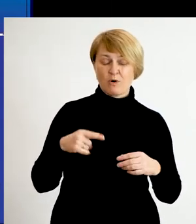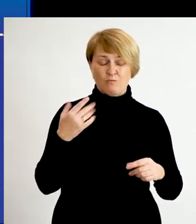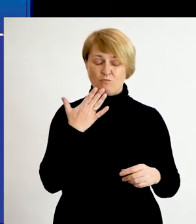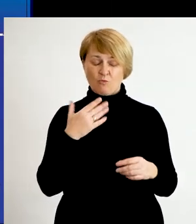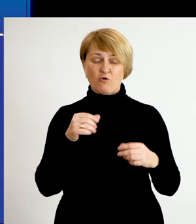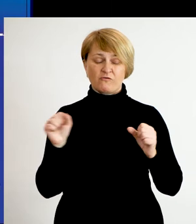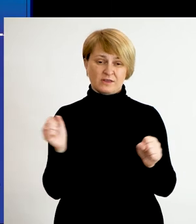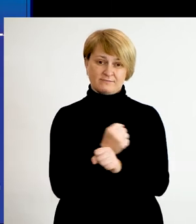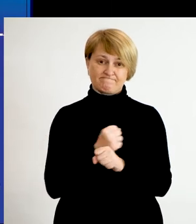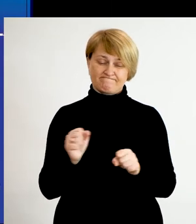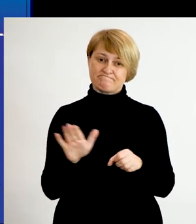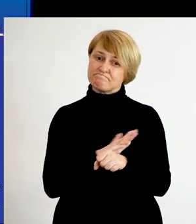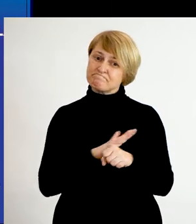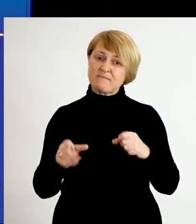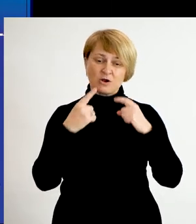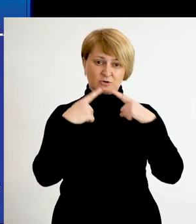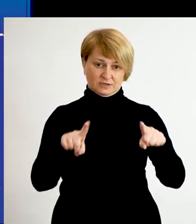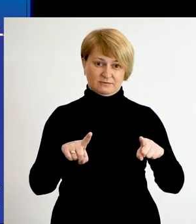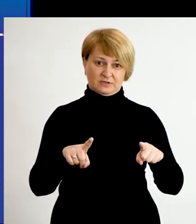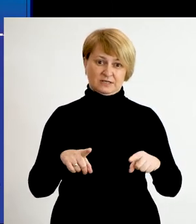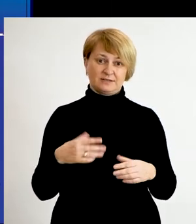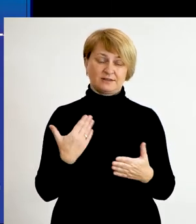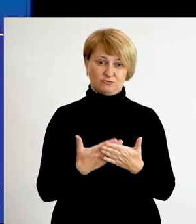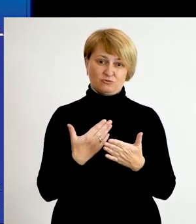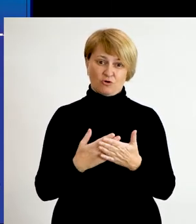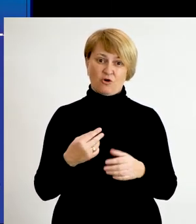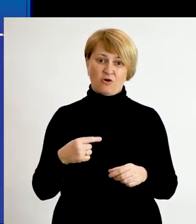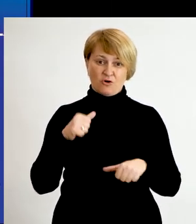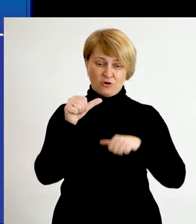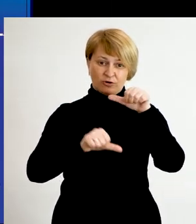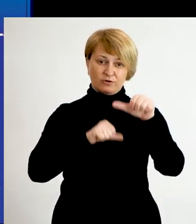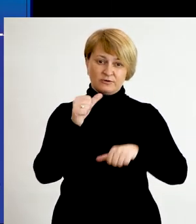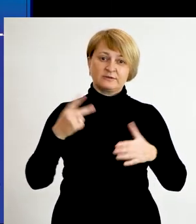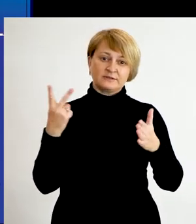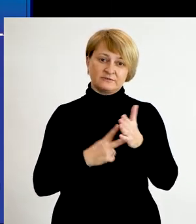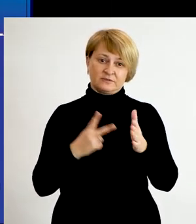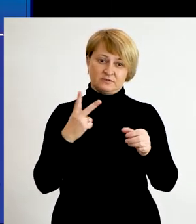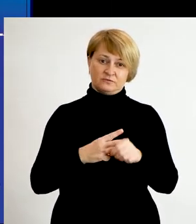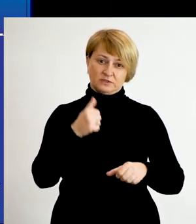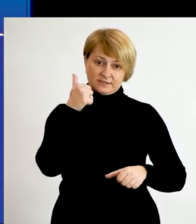to, żebyście Państwo wiedzieli, jakimi wyzwaniami się na rok